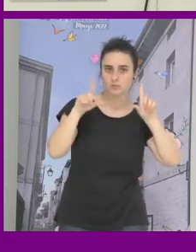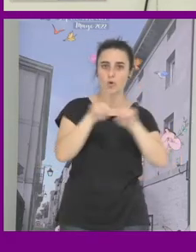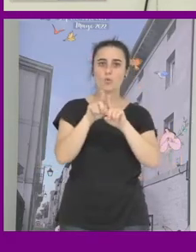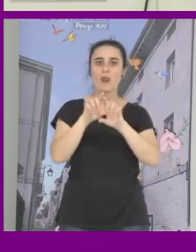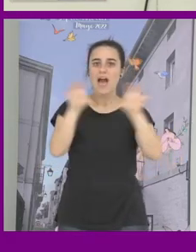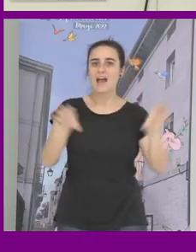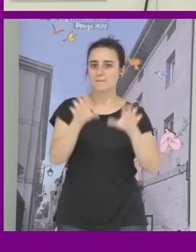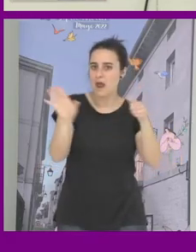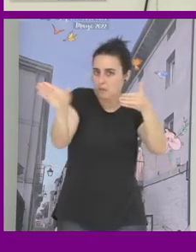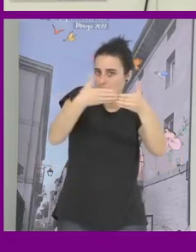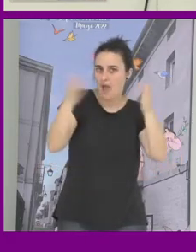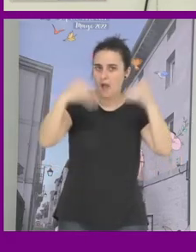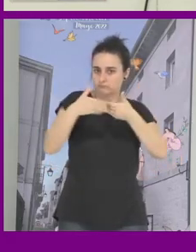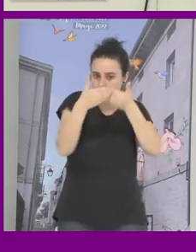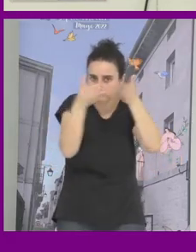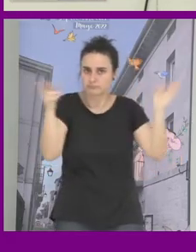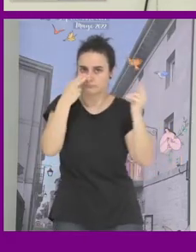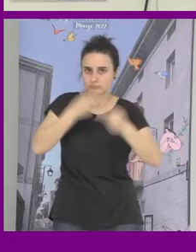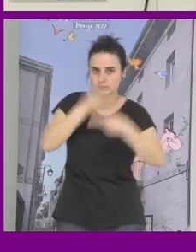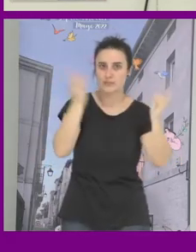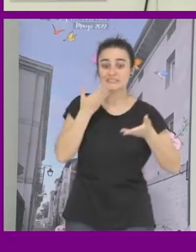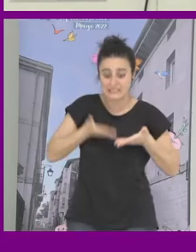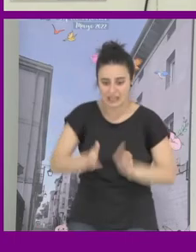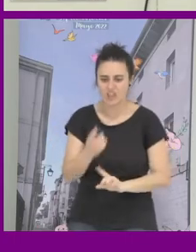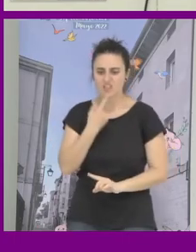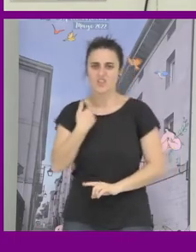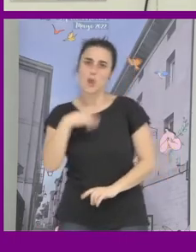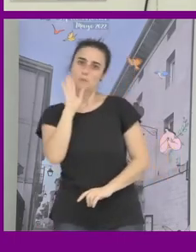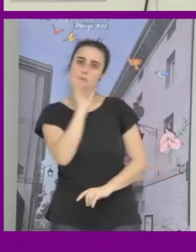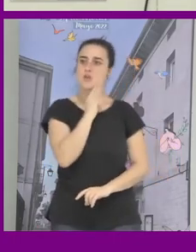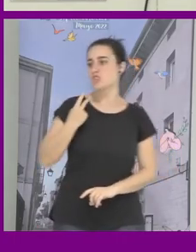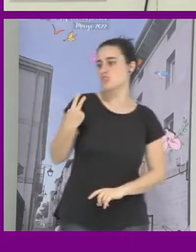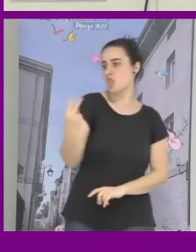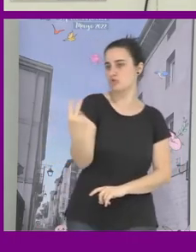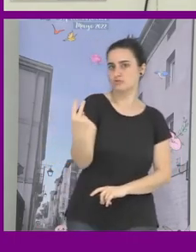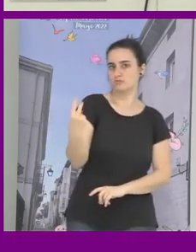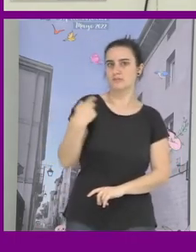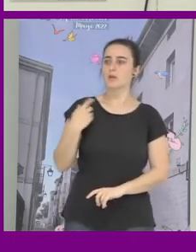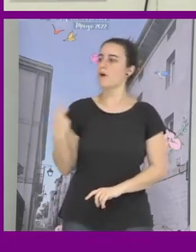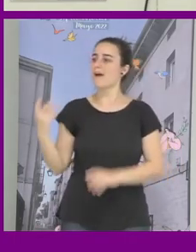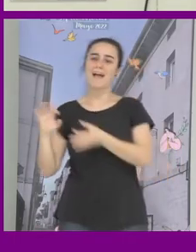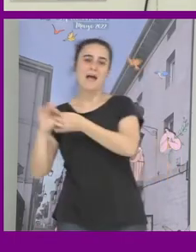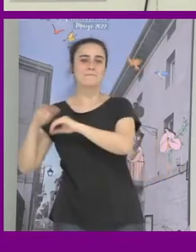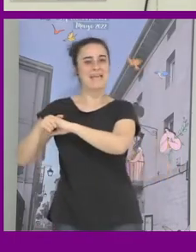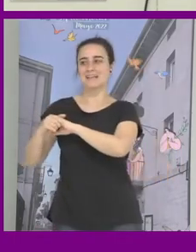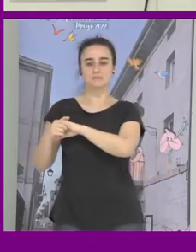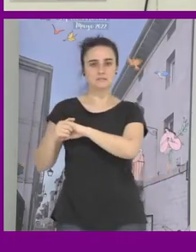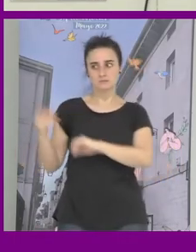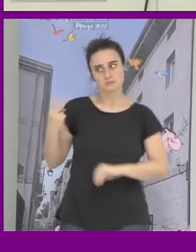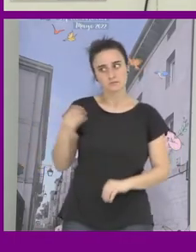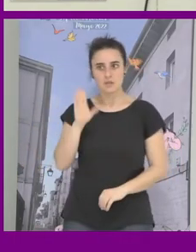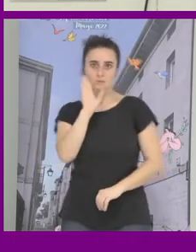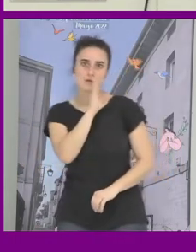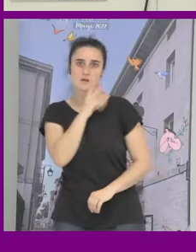Ja umeak esaten duenean bi ama ditut, ja zu esara laguna, ez? Zu zara ama eta hortaz ba zara bikote,